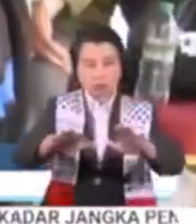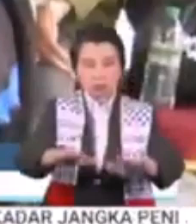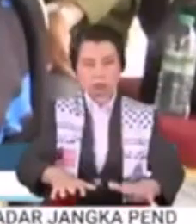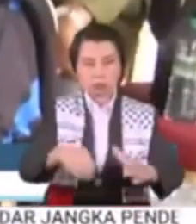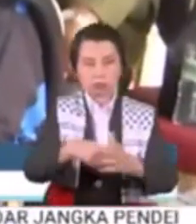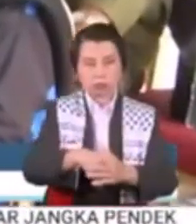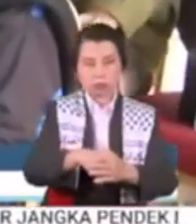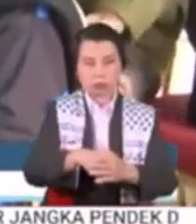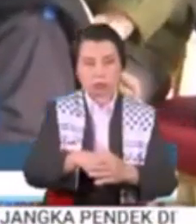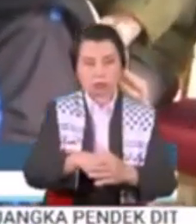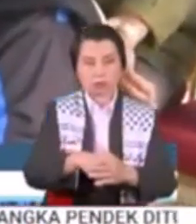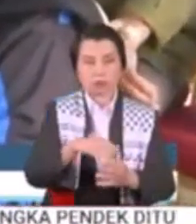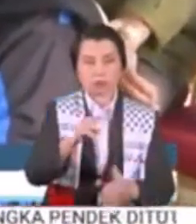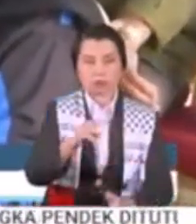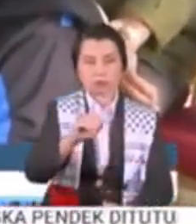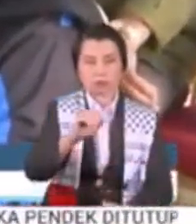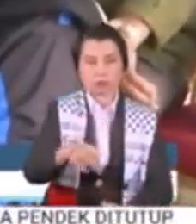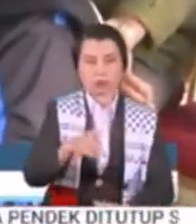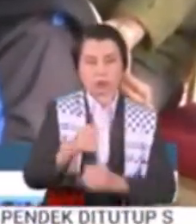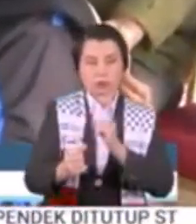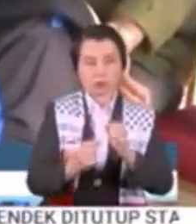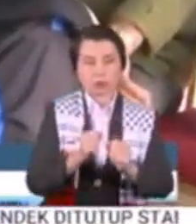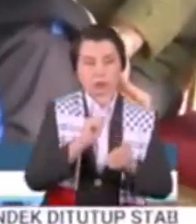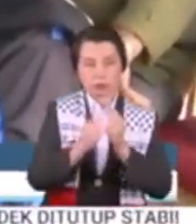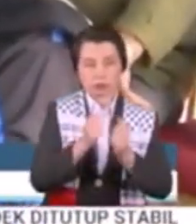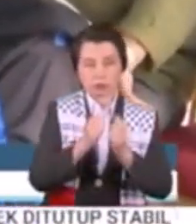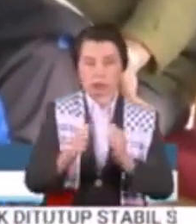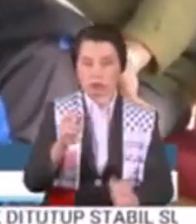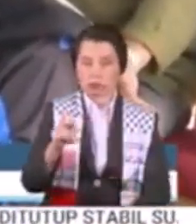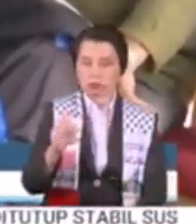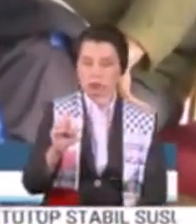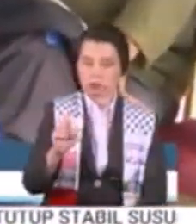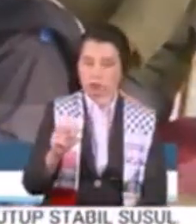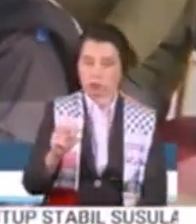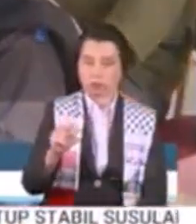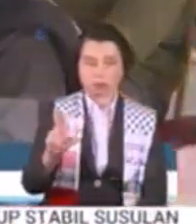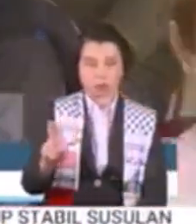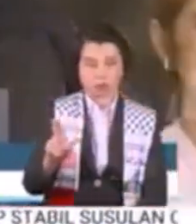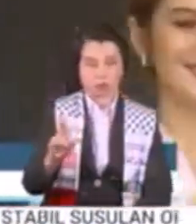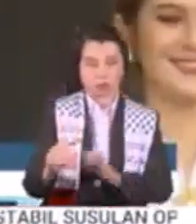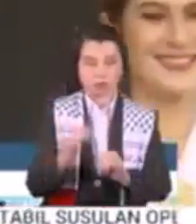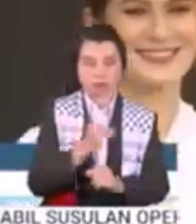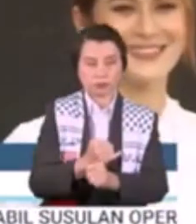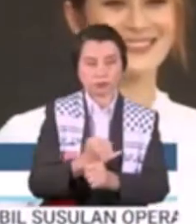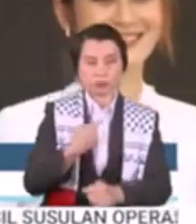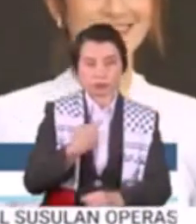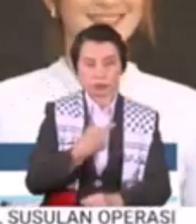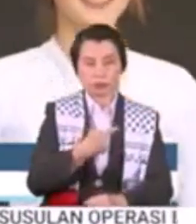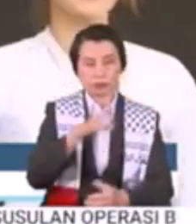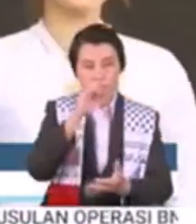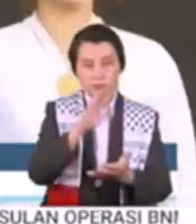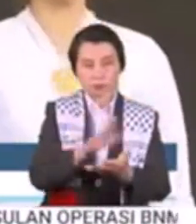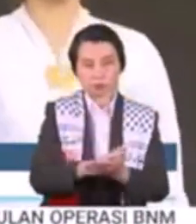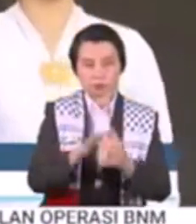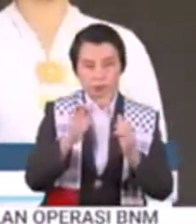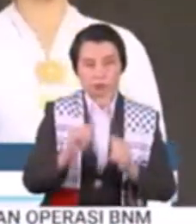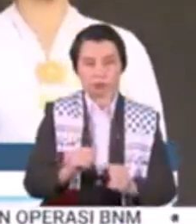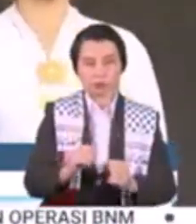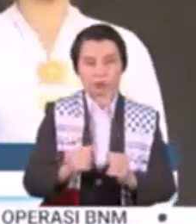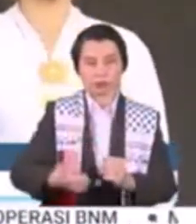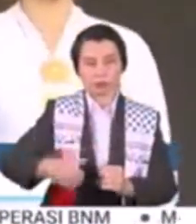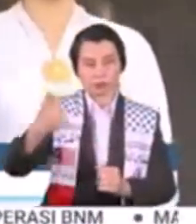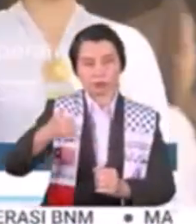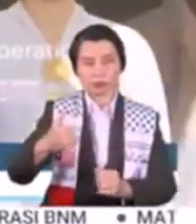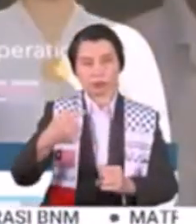map sukan kanu antarabangsa. Dan kita percaya kita mampu untuk menjayakan apa-apa saja pertandingan